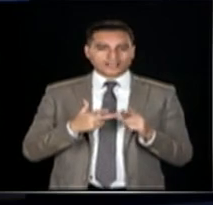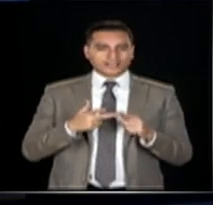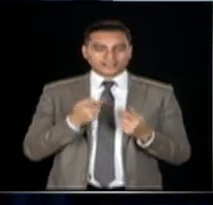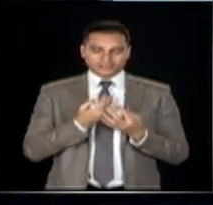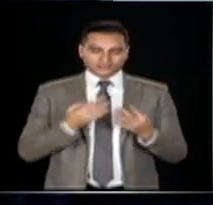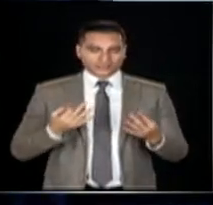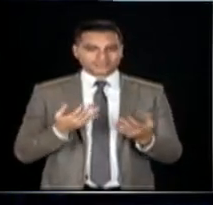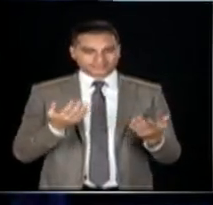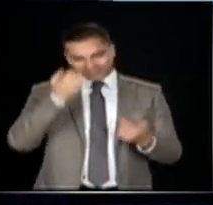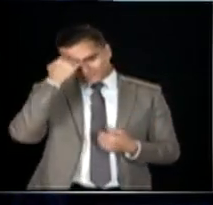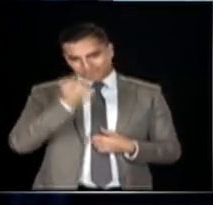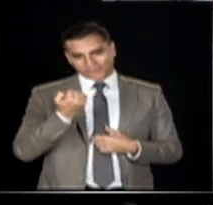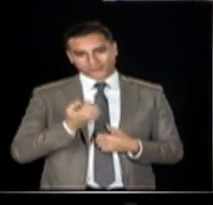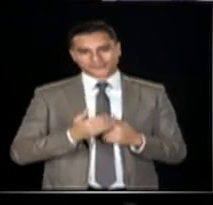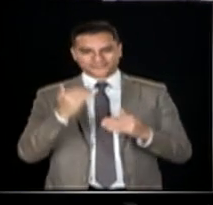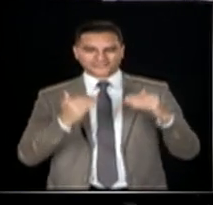دمياط.